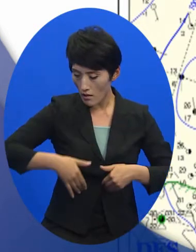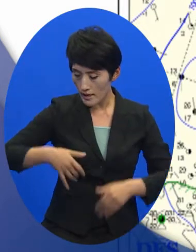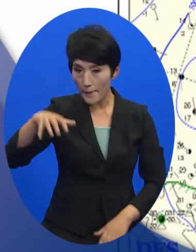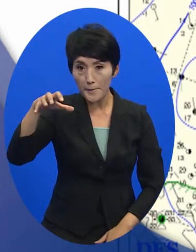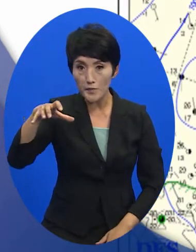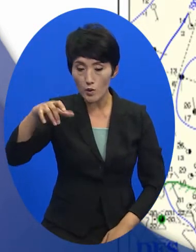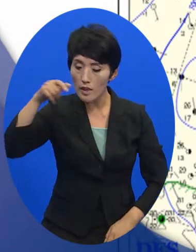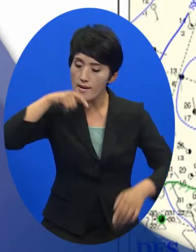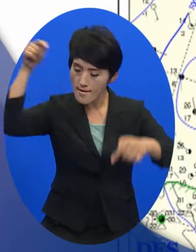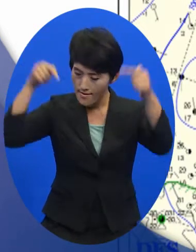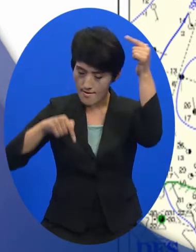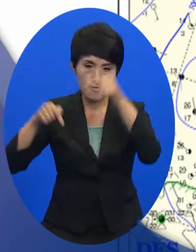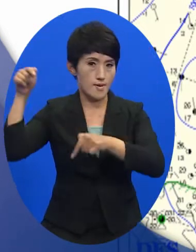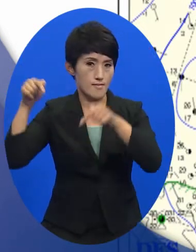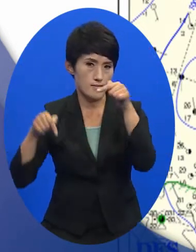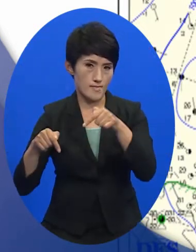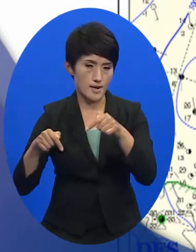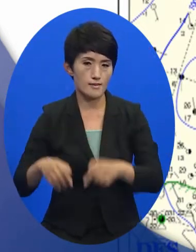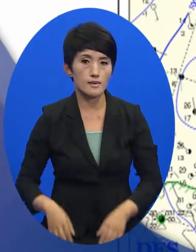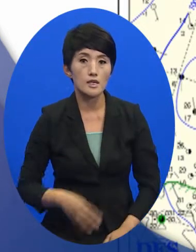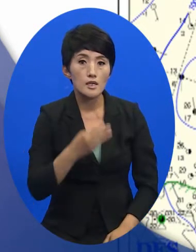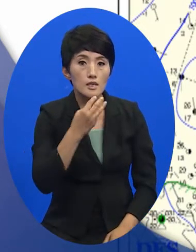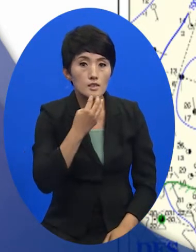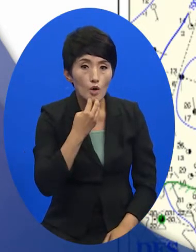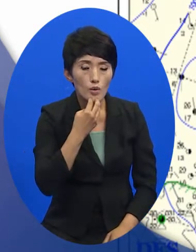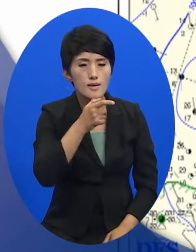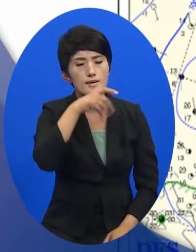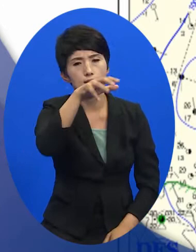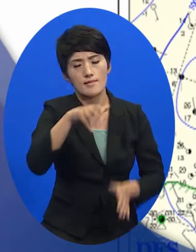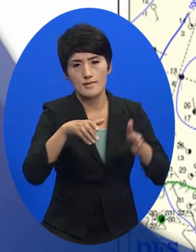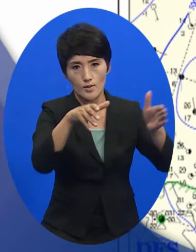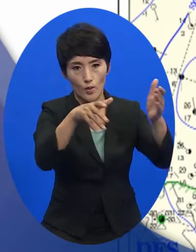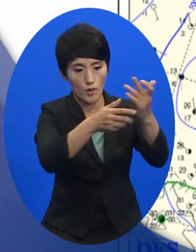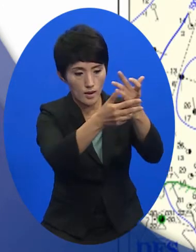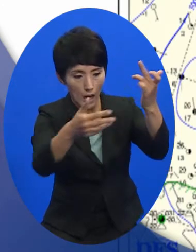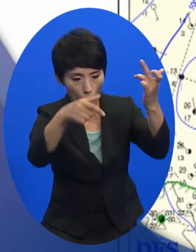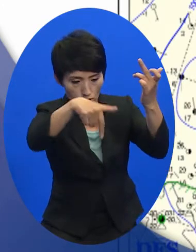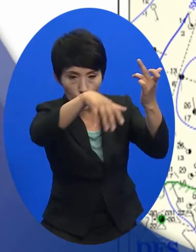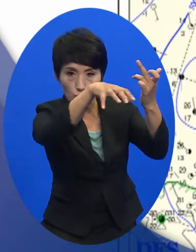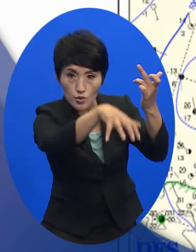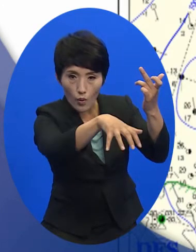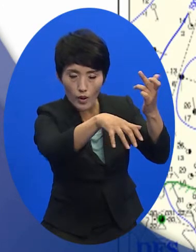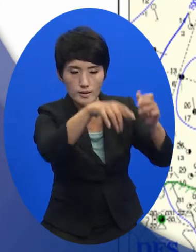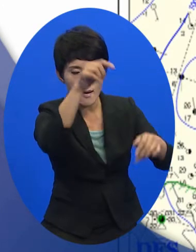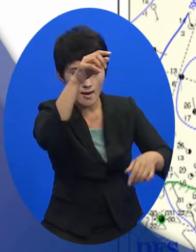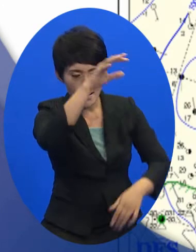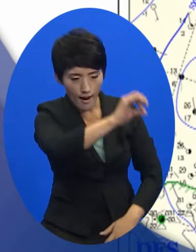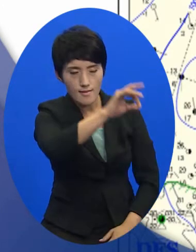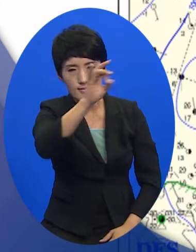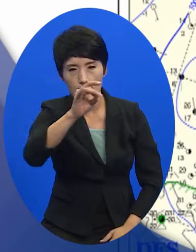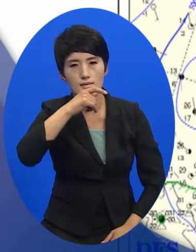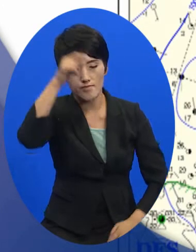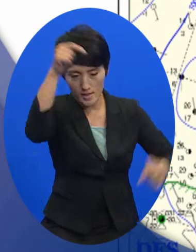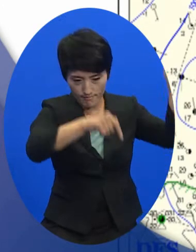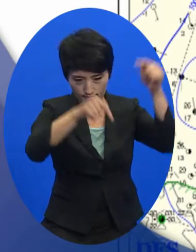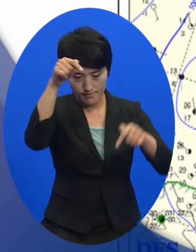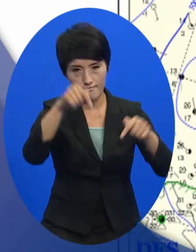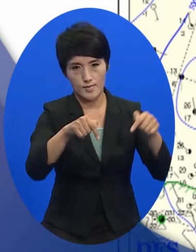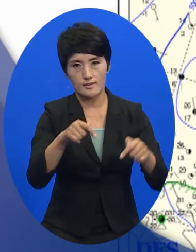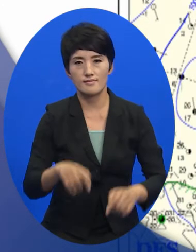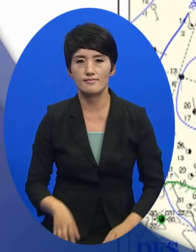산발적으로 비가 오는 곳이 있겠고 서울 경기도와 강원도 영서 지역에서도 산발적으로 빗방울이 떨어지는 곳이